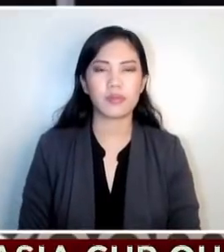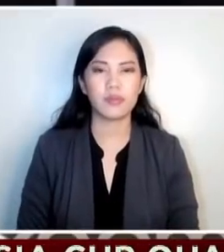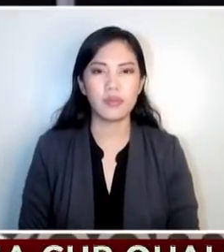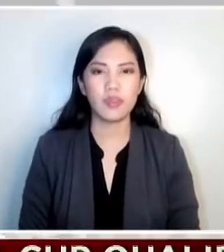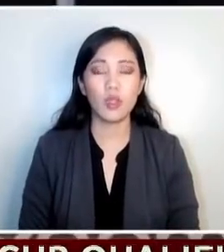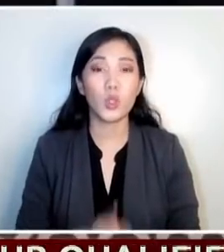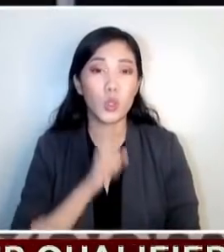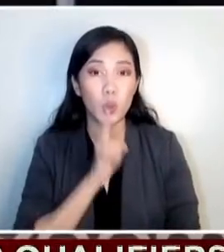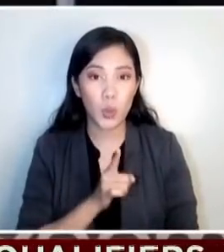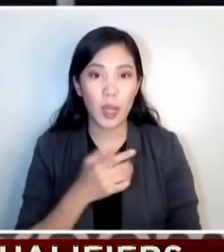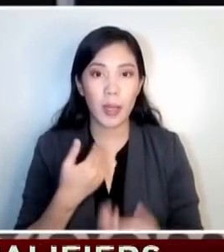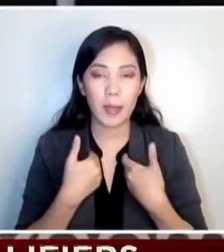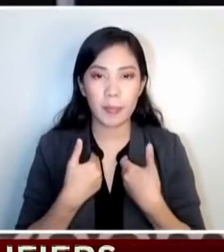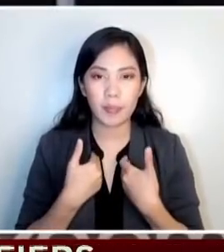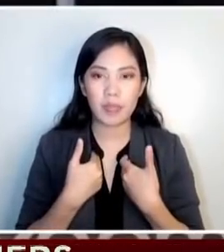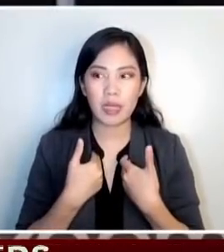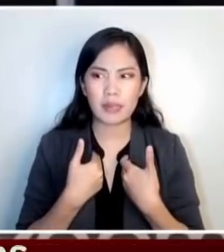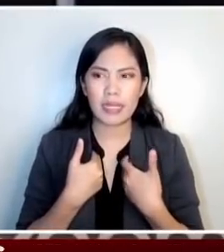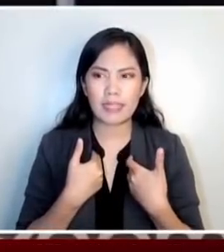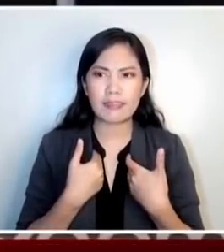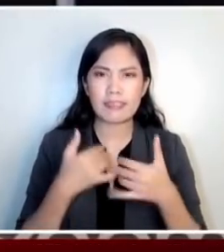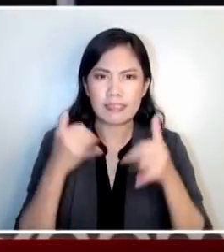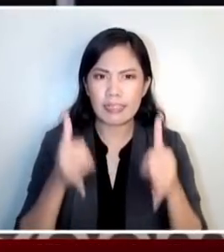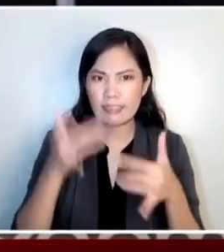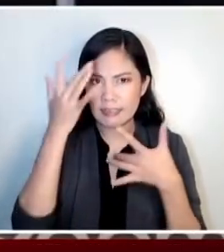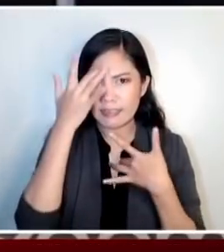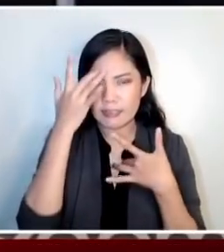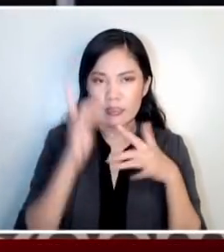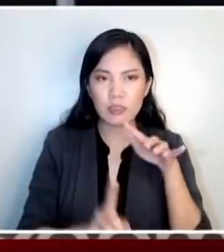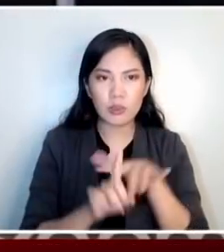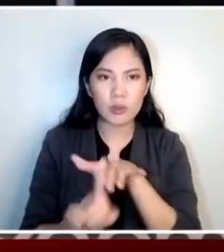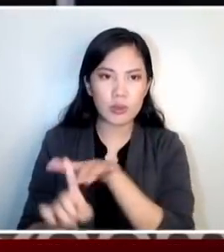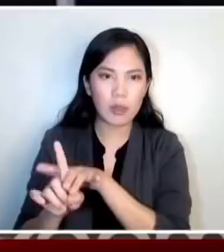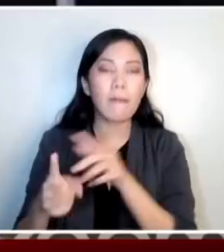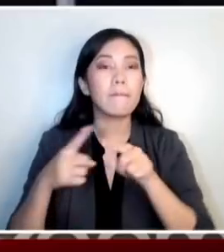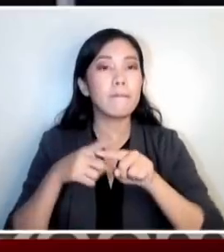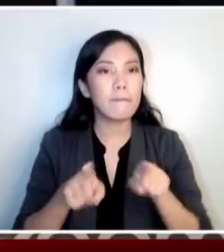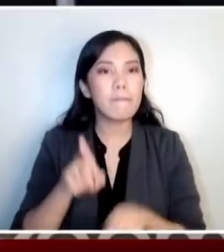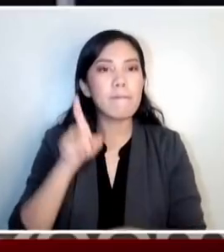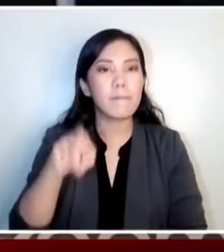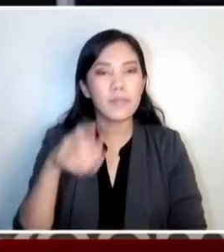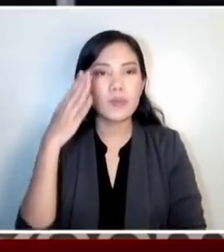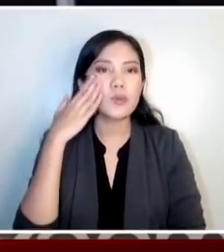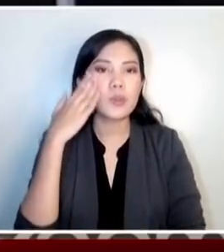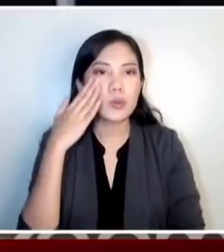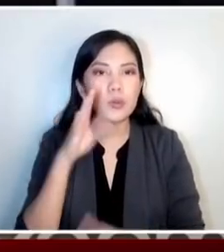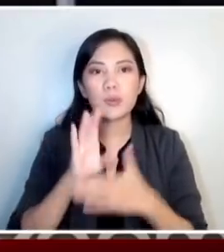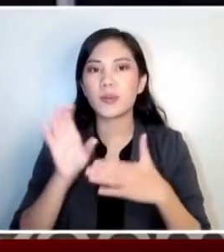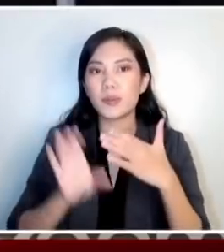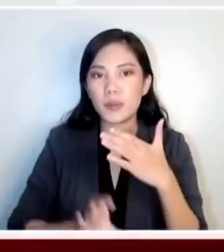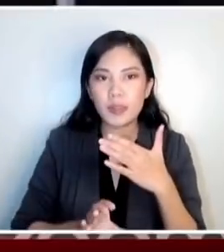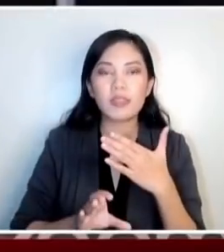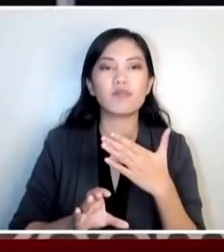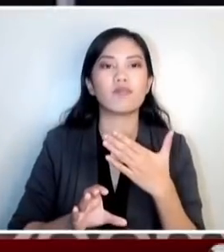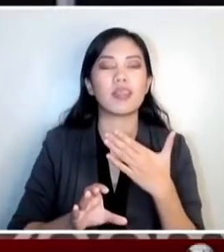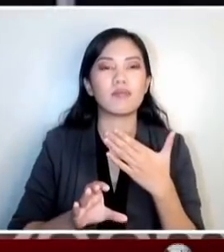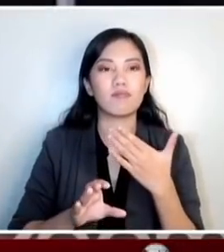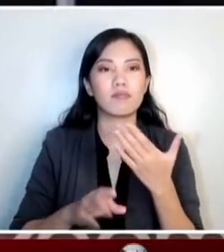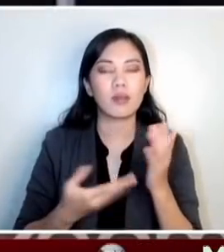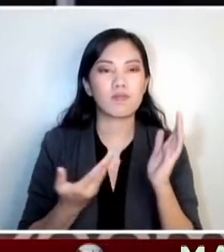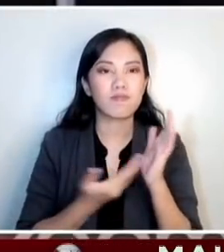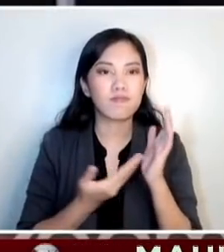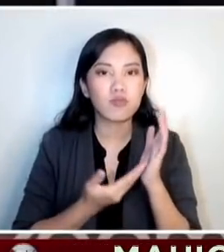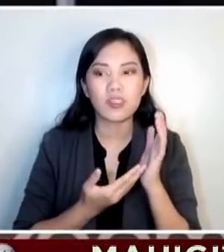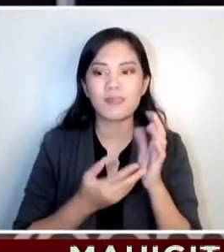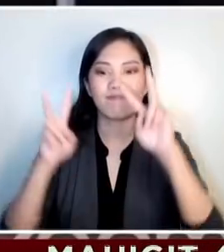breakthrough infections. Pero kailangan pa rin po natin malaman ang mga kumpletong datos para rin atin pong ma-analyze maigi. Let's get the